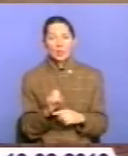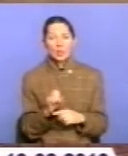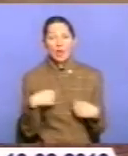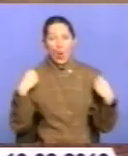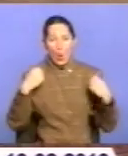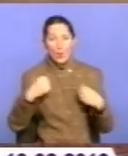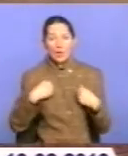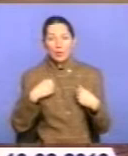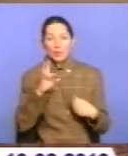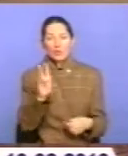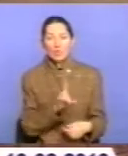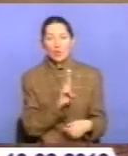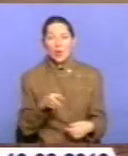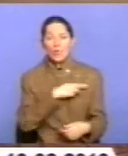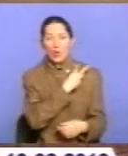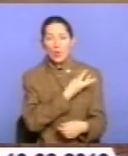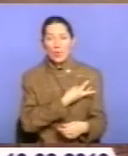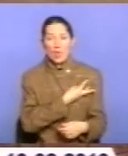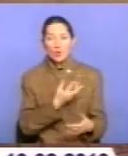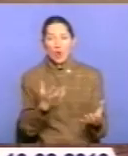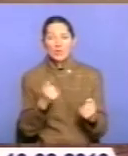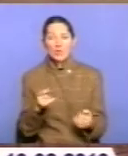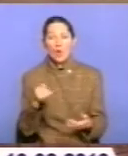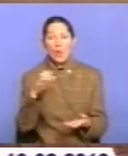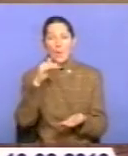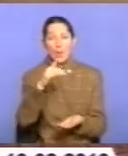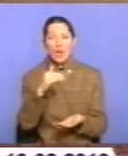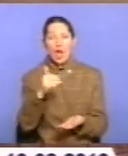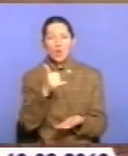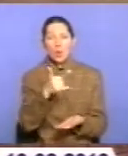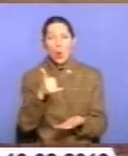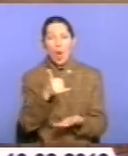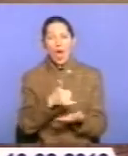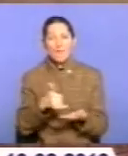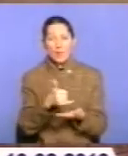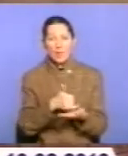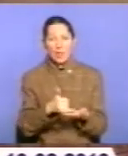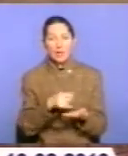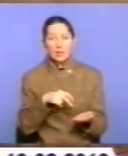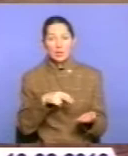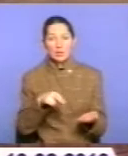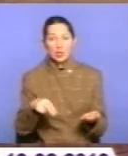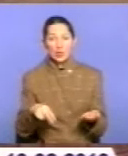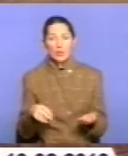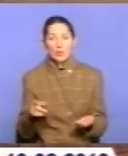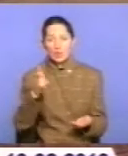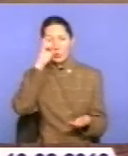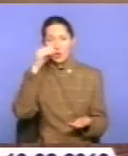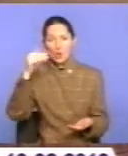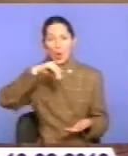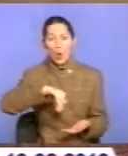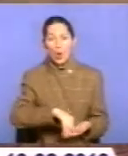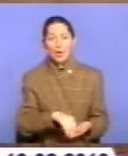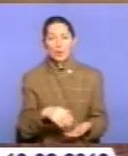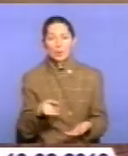вдягнув церковну одежу, взяв пляшку вина і зійшов з Божої гори. Мене там знизу